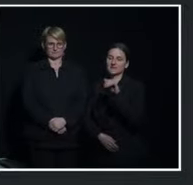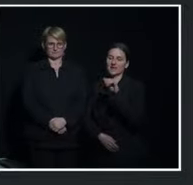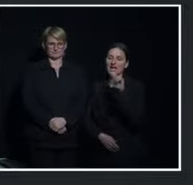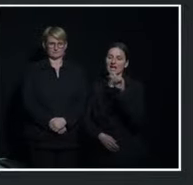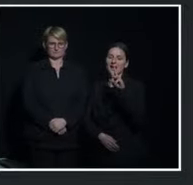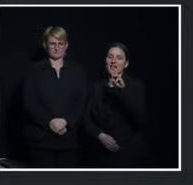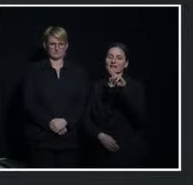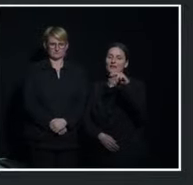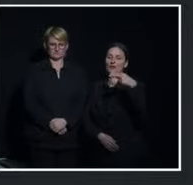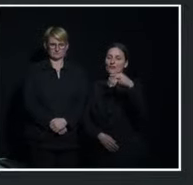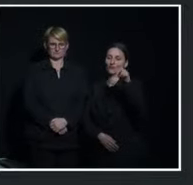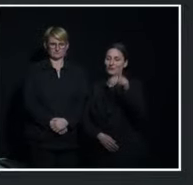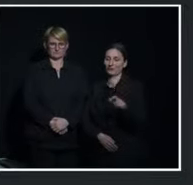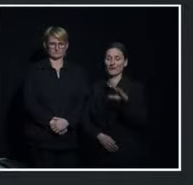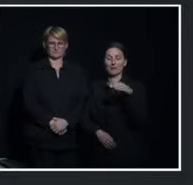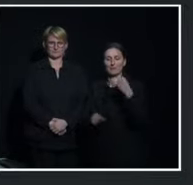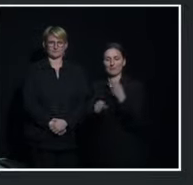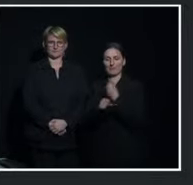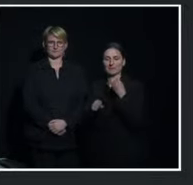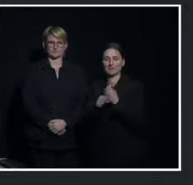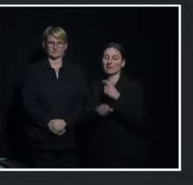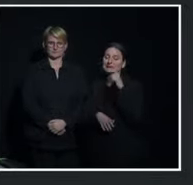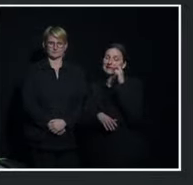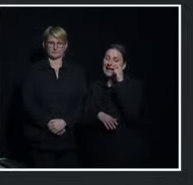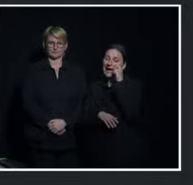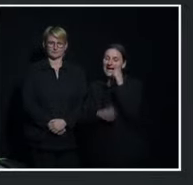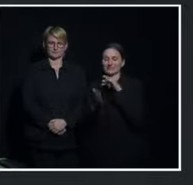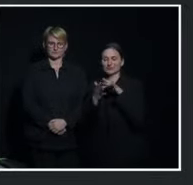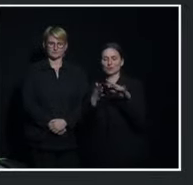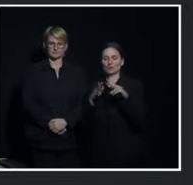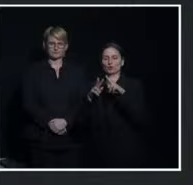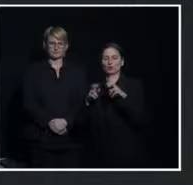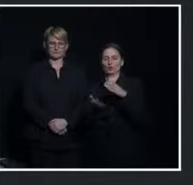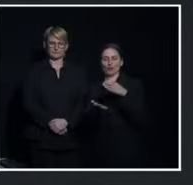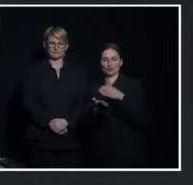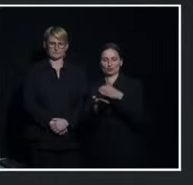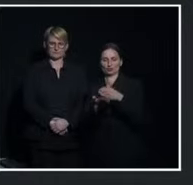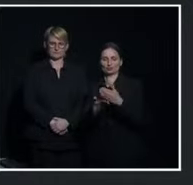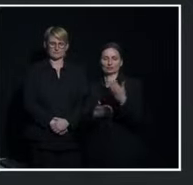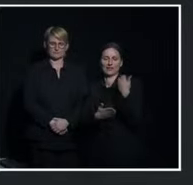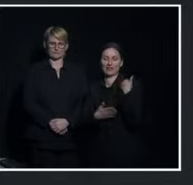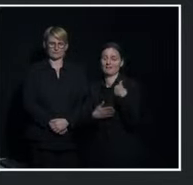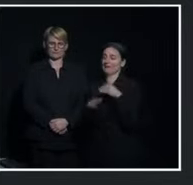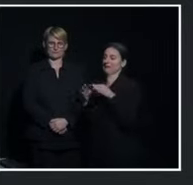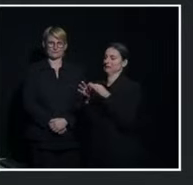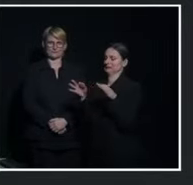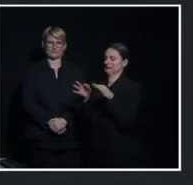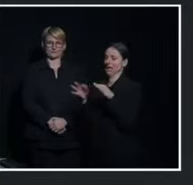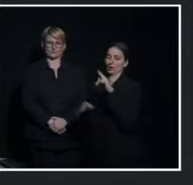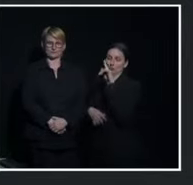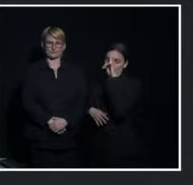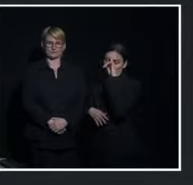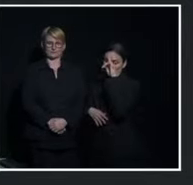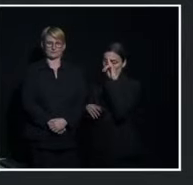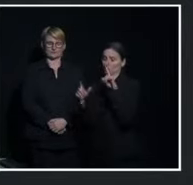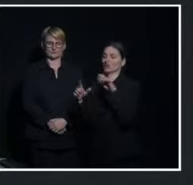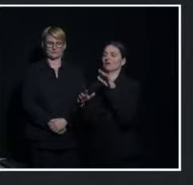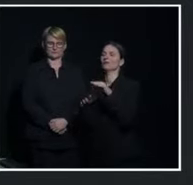Adolf Wirth, Mitarbeiter der Rassenhygienischen Forschungsstelle, auf einer Tagung der Deutschen Gesellschaft für